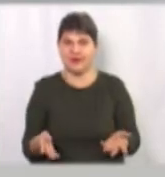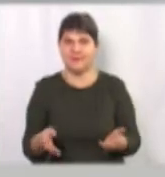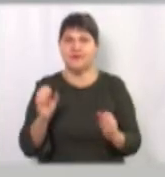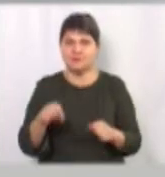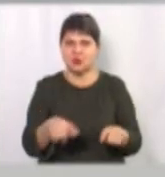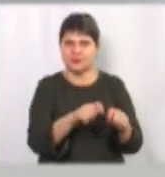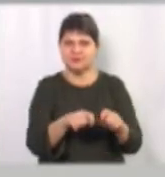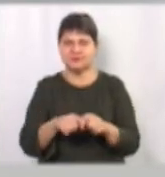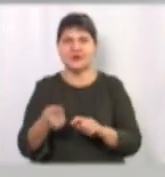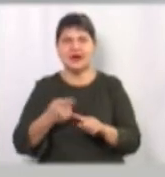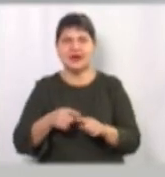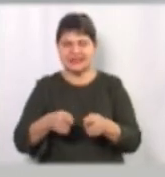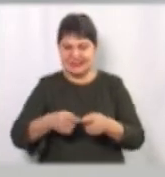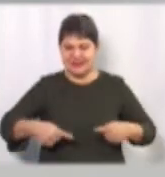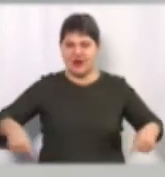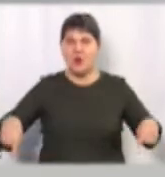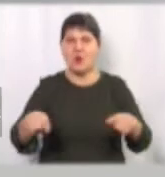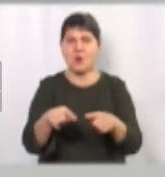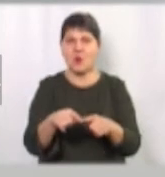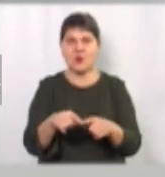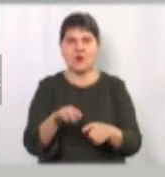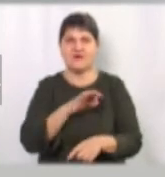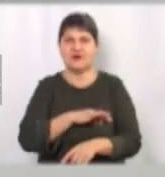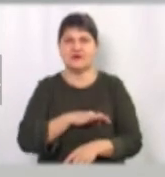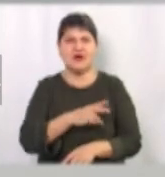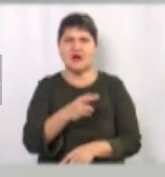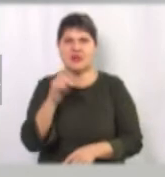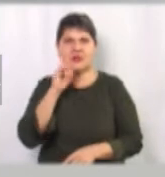таке завужене це коло використання, воно також не на руку,